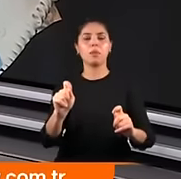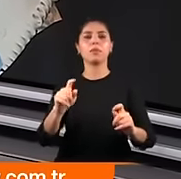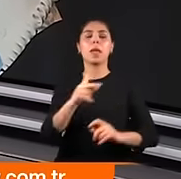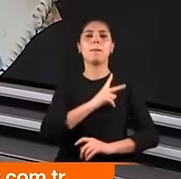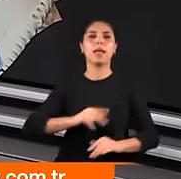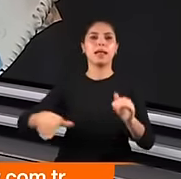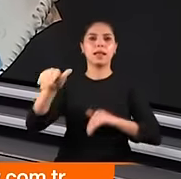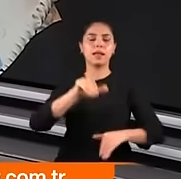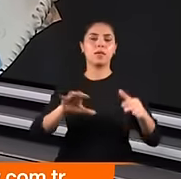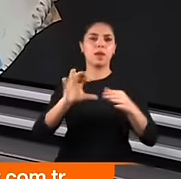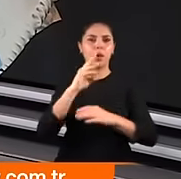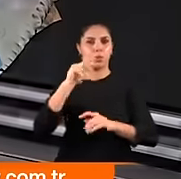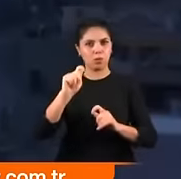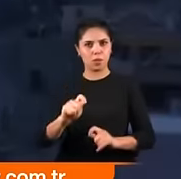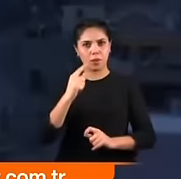de yer ayırdı.